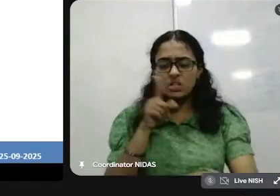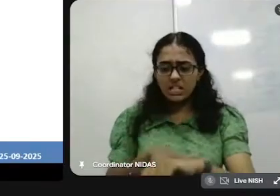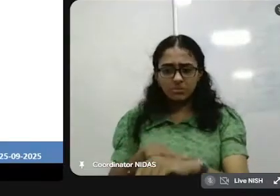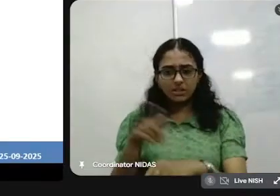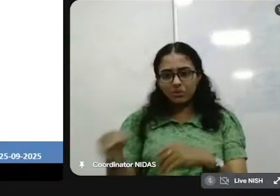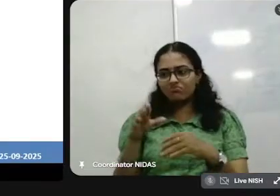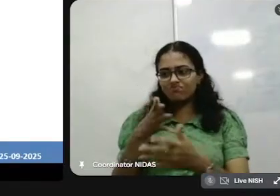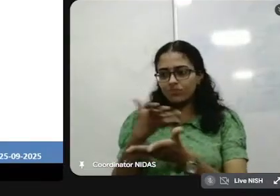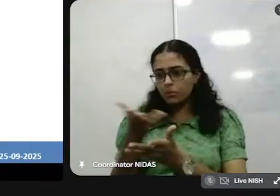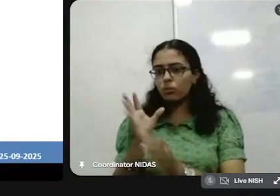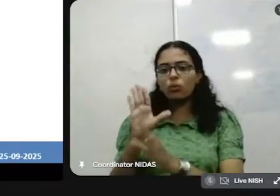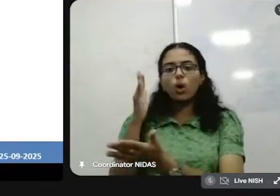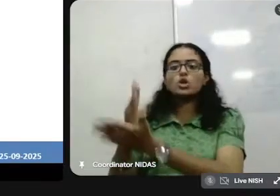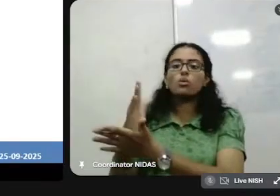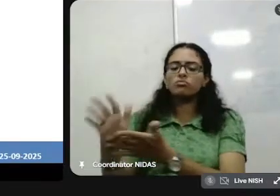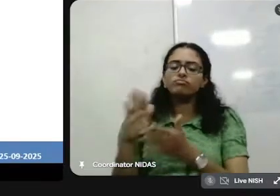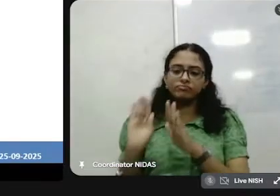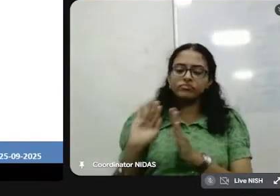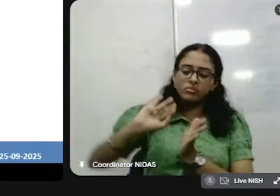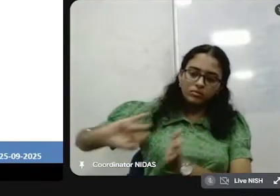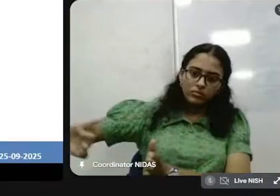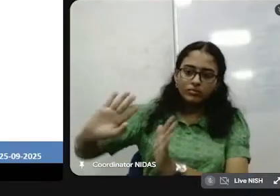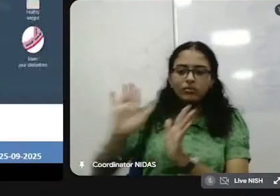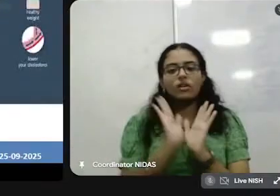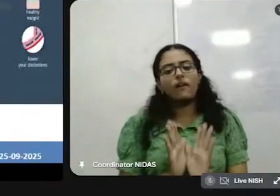പ്രതികരിക്കാതിരിക്കുകയോ നമ്മൾ ചെയ്യാനായിട്ട് നമ്മൾ ശ്രദ്ധിക്കുക.